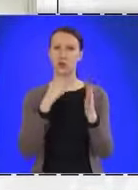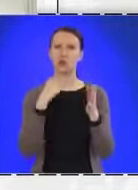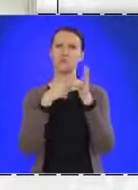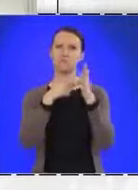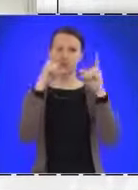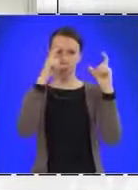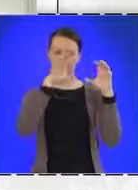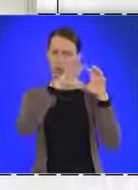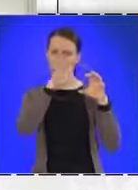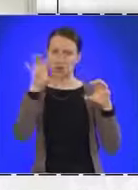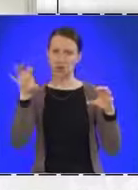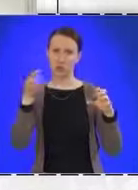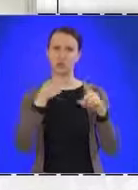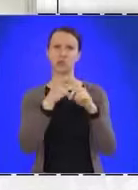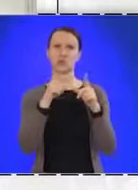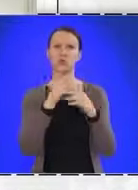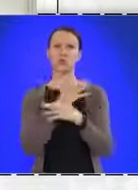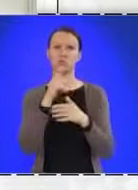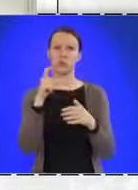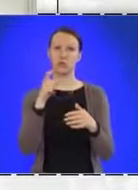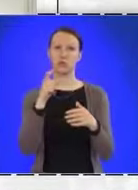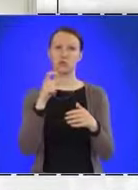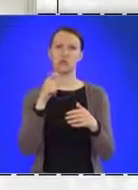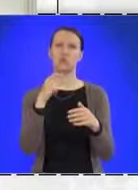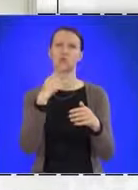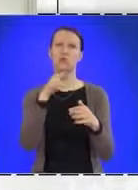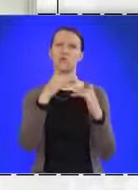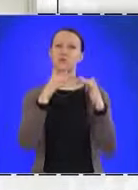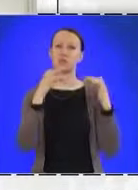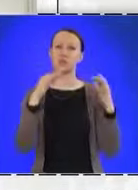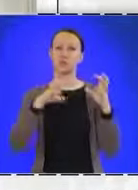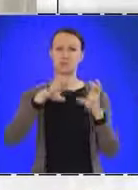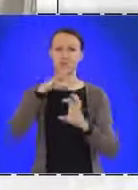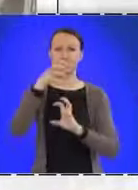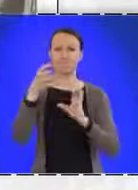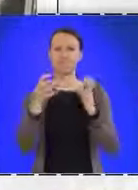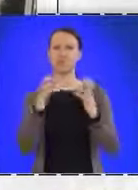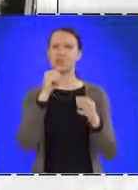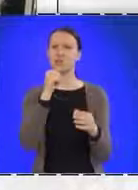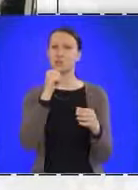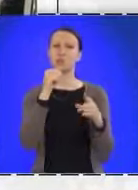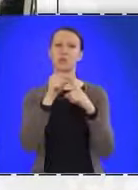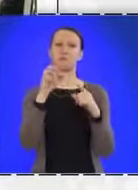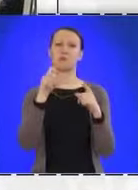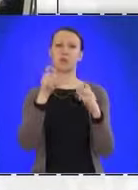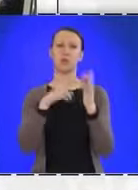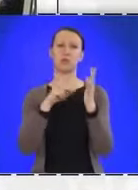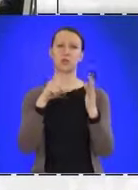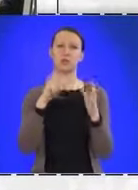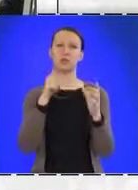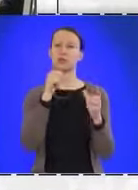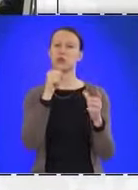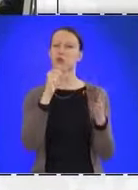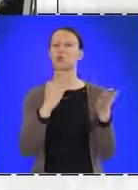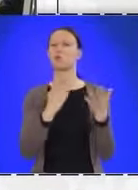Goran koja se predstavlja fotografijom, o Dragani Kružić koja ima različite objekte i Tanji